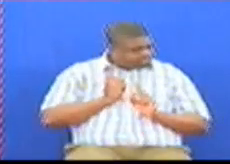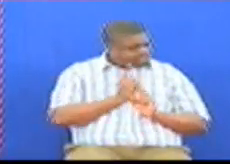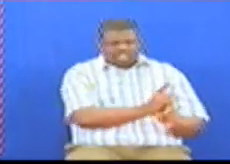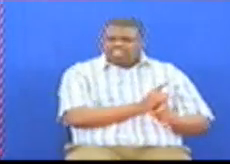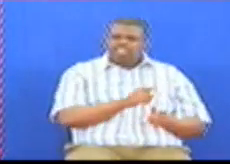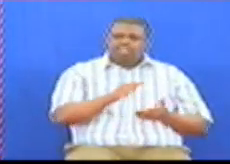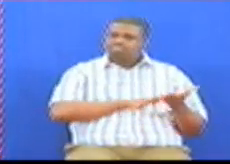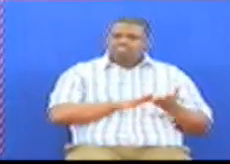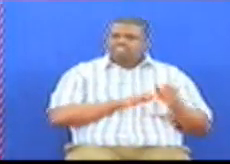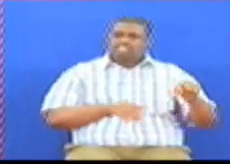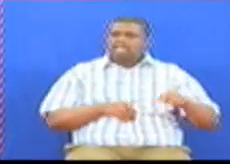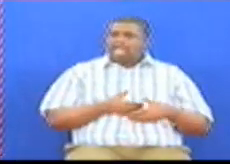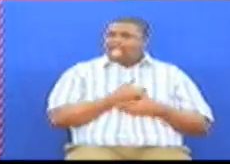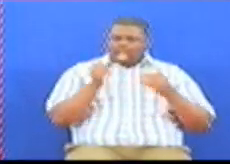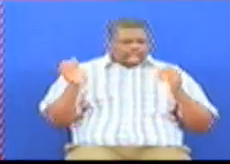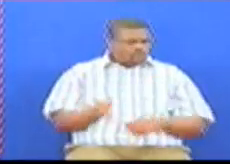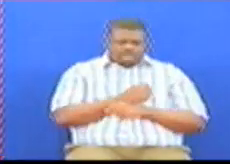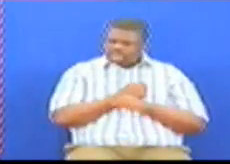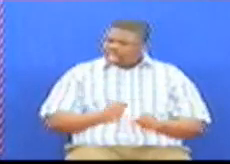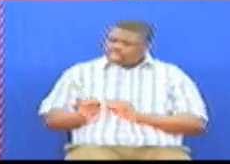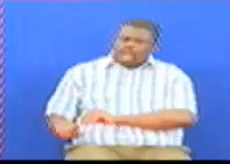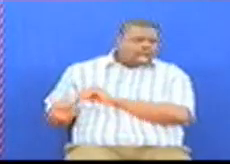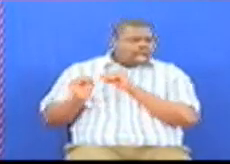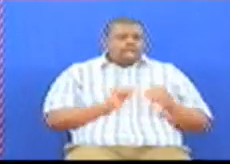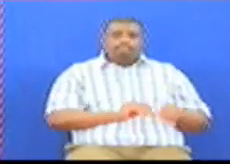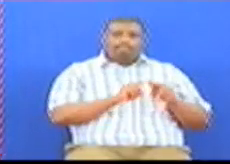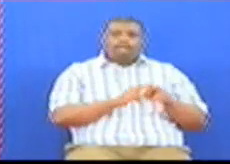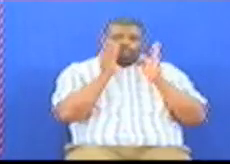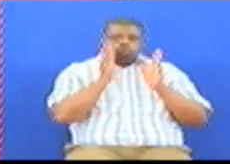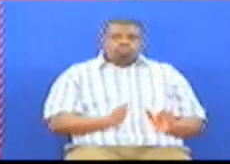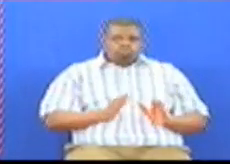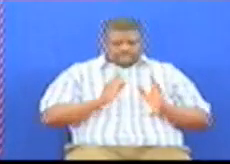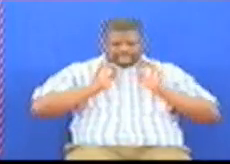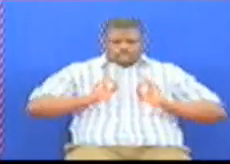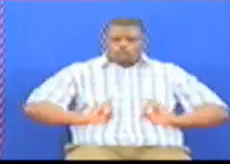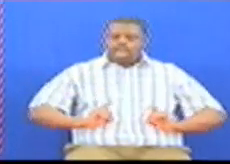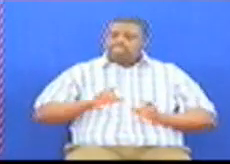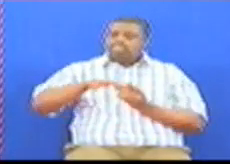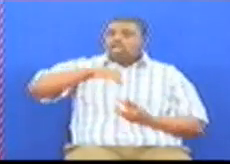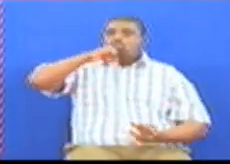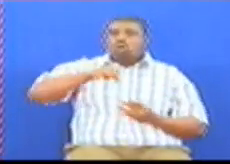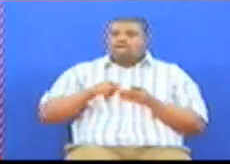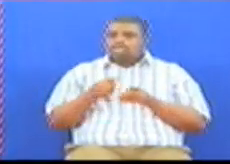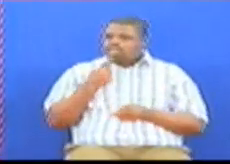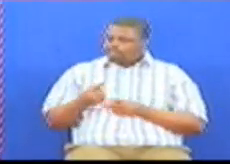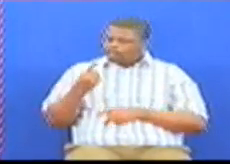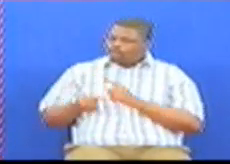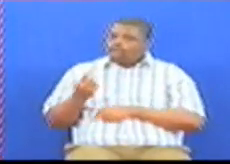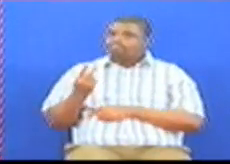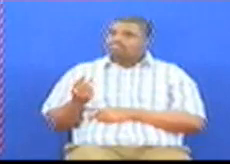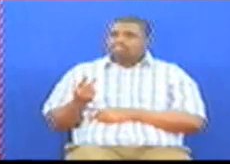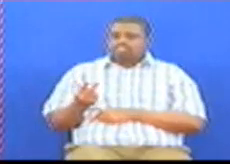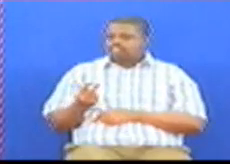Haiwezi kuhama Igoole, makao makuu ambao baraza madiwani lichagua mara ya kwanza, tuseme tunaenda kwa mara ya pili walipochagua wamesema